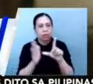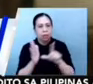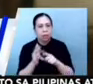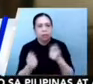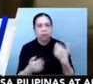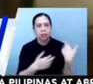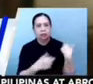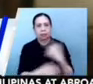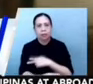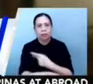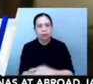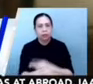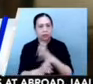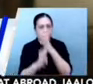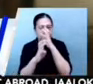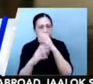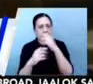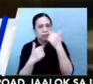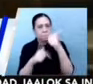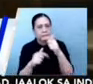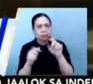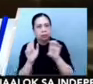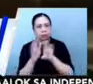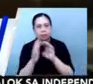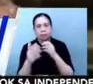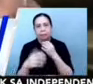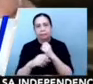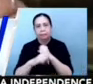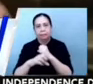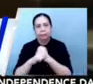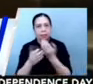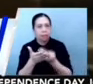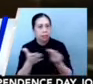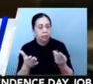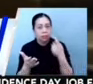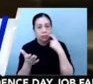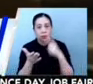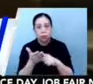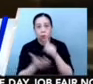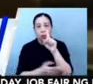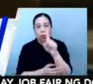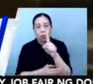na kung ang pag-uusapan ay mga campaign materials pero take note isa sa mga